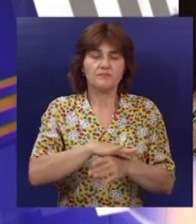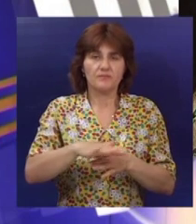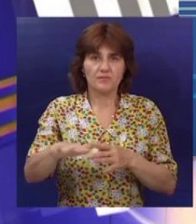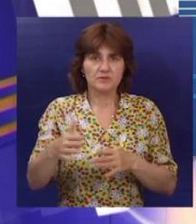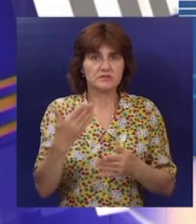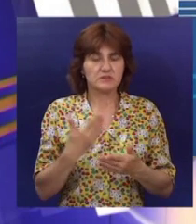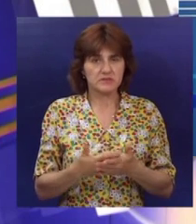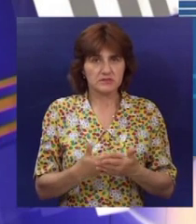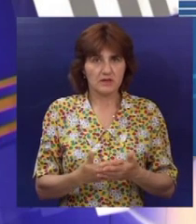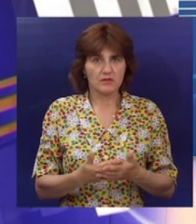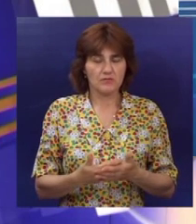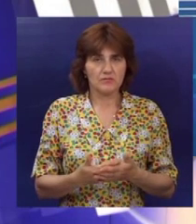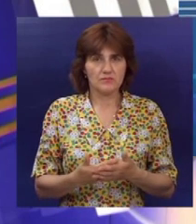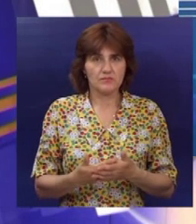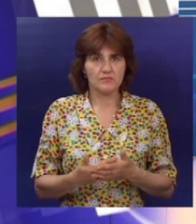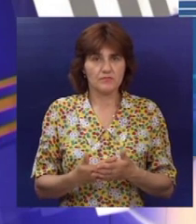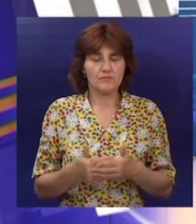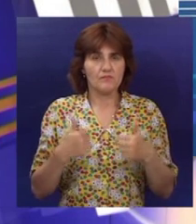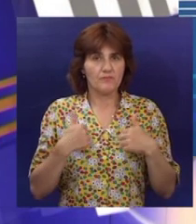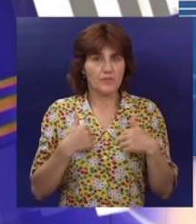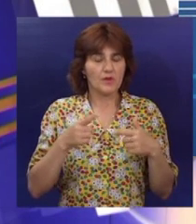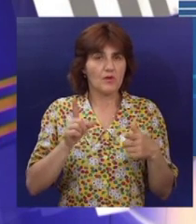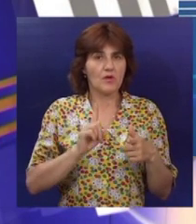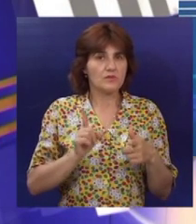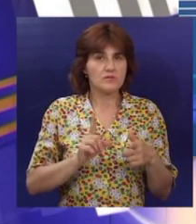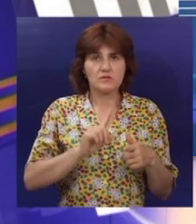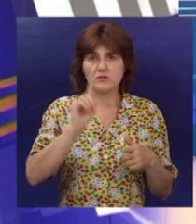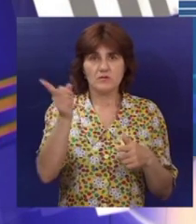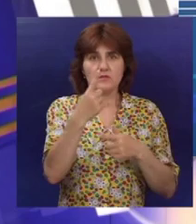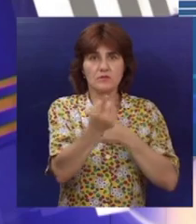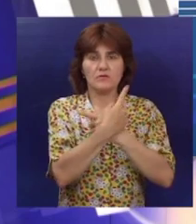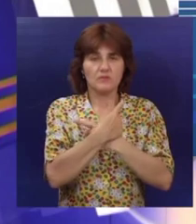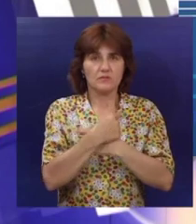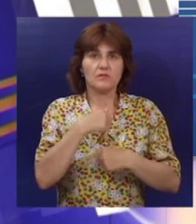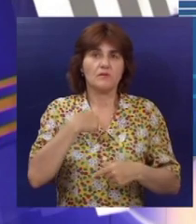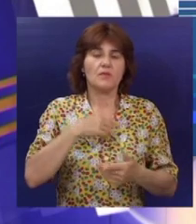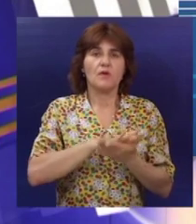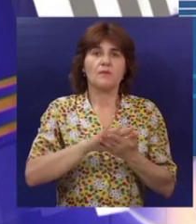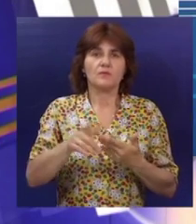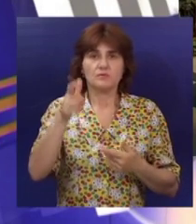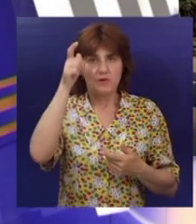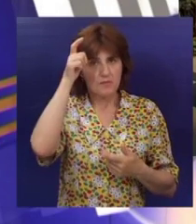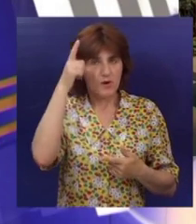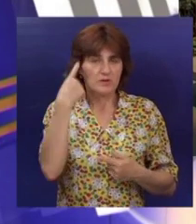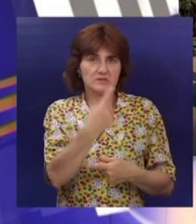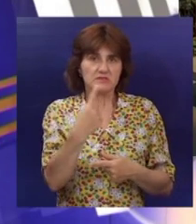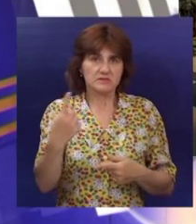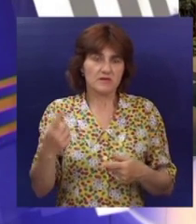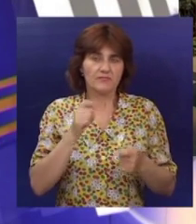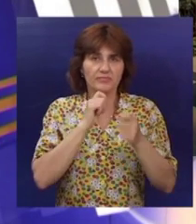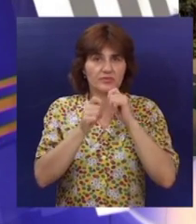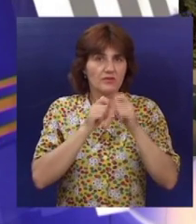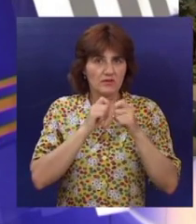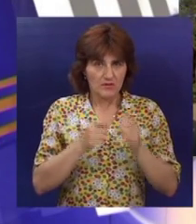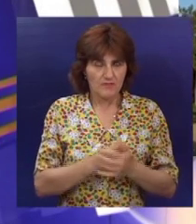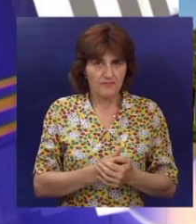vlast. Uslovljavani nismo uopšte od rukovodstva naše stranke iz Beograda.